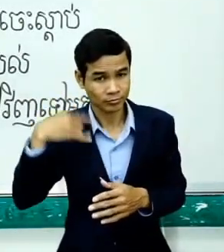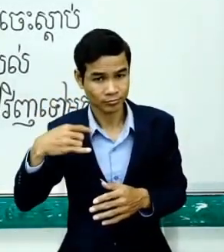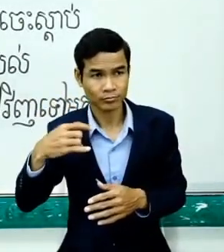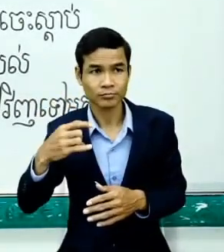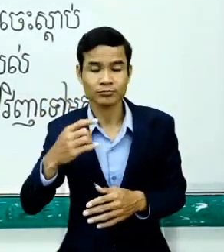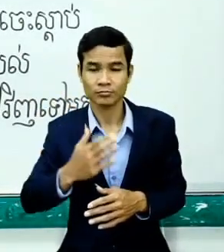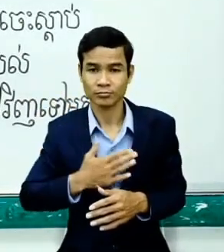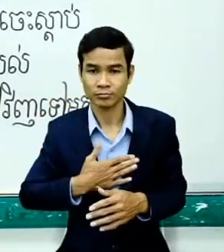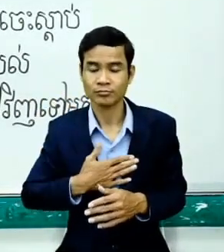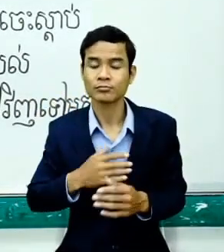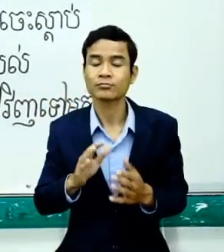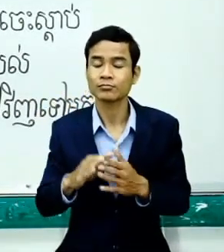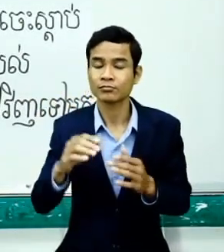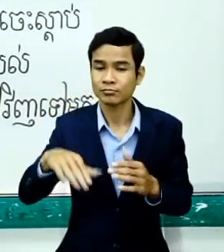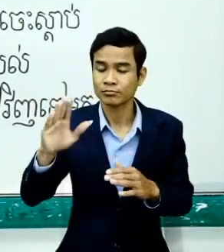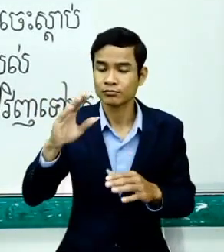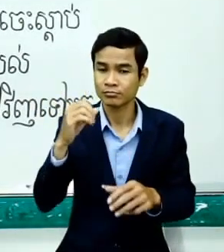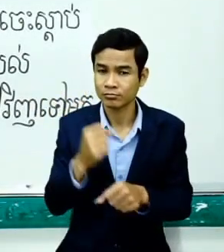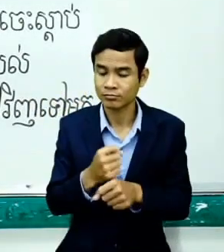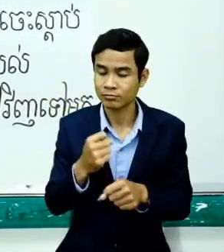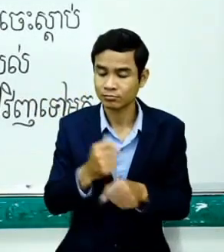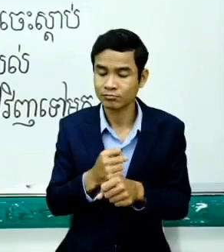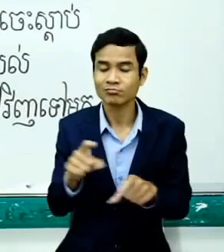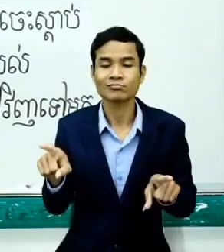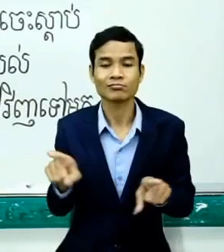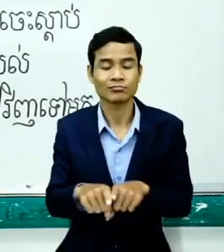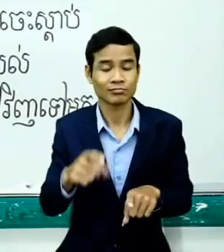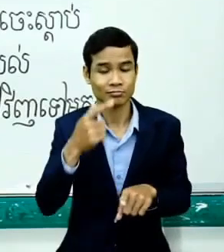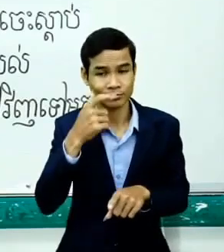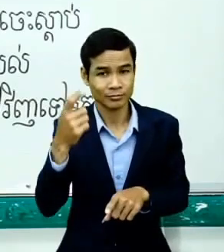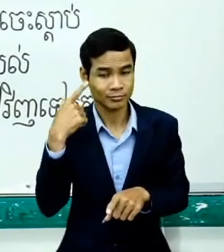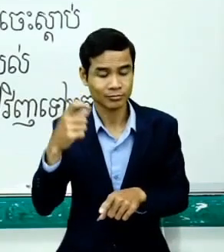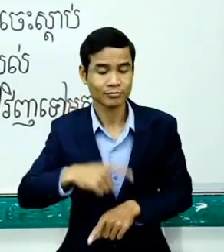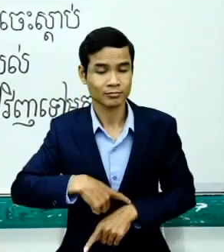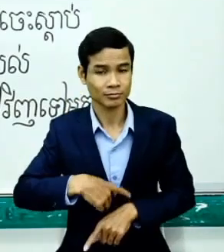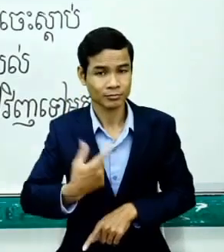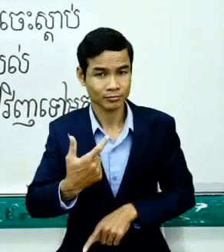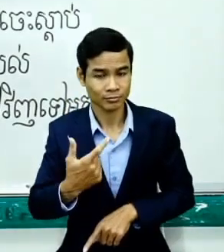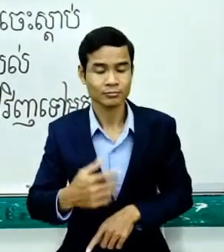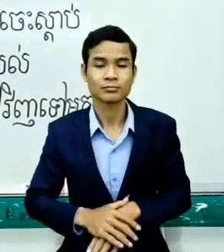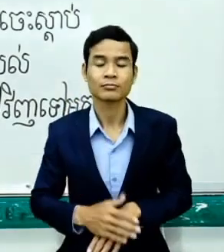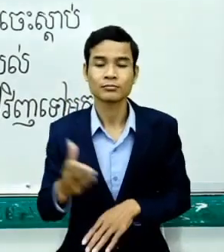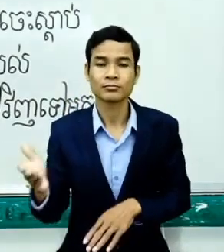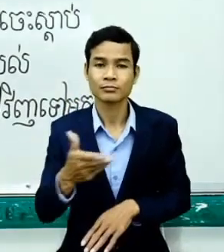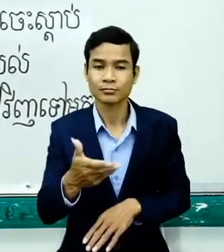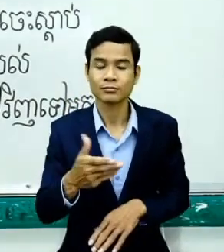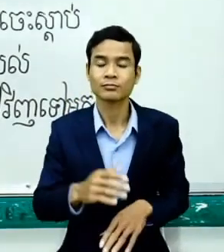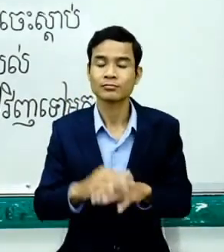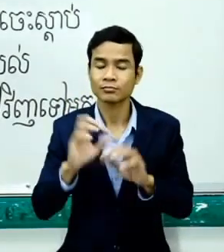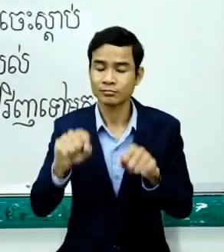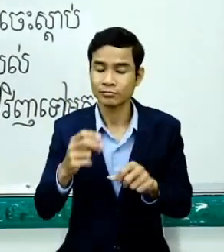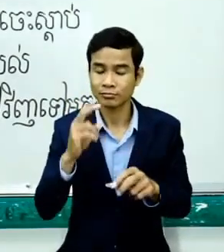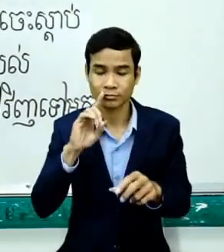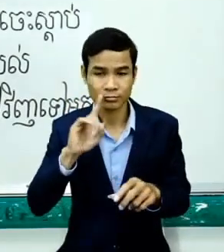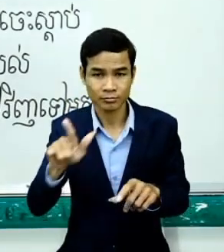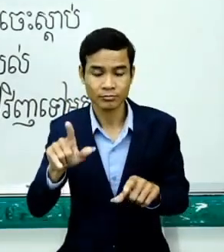nhóm có tớ thơ ca đôi bốc mài đài chả nít kia bình chạy bí xe mà chất tại nơi khăn ông đu bình